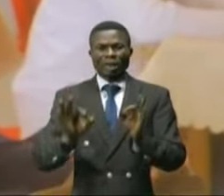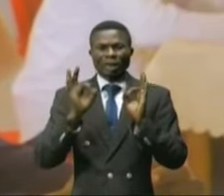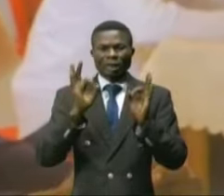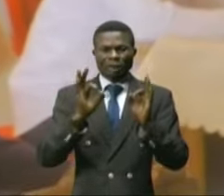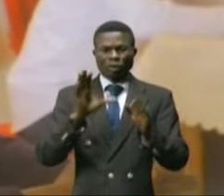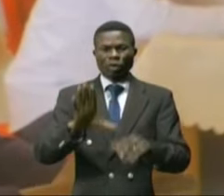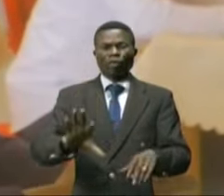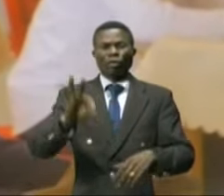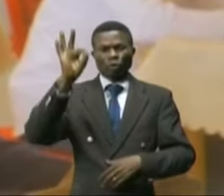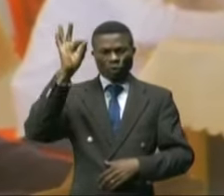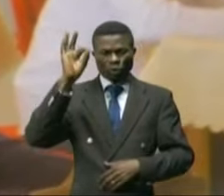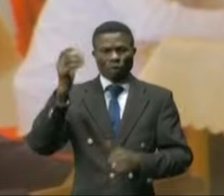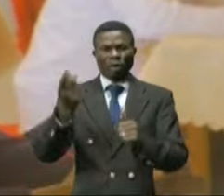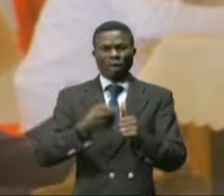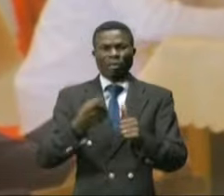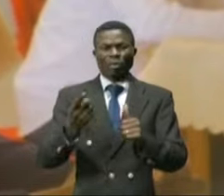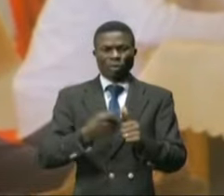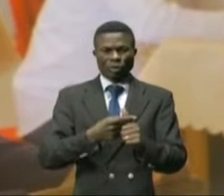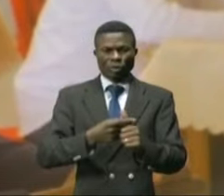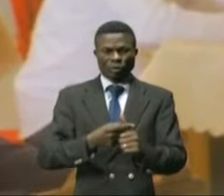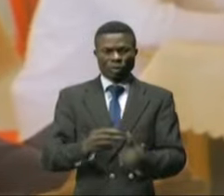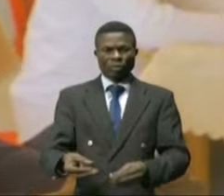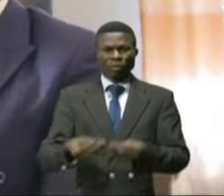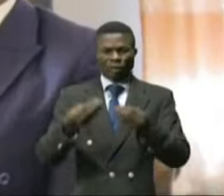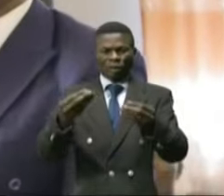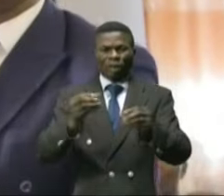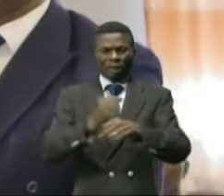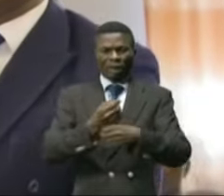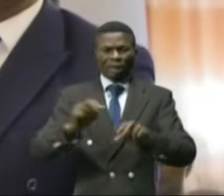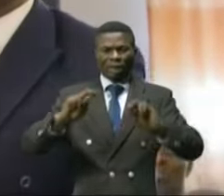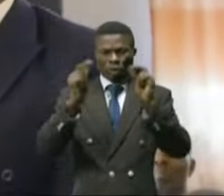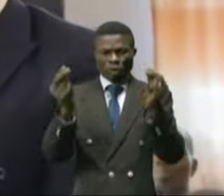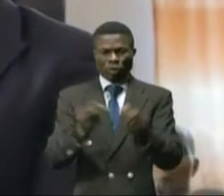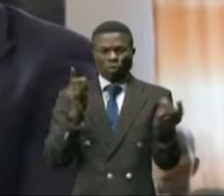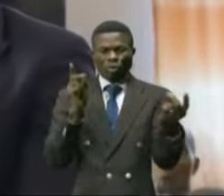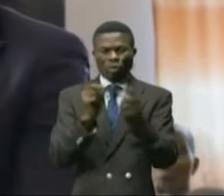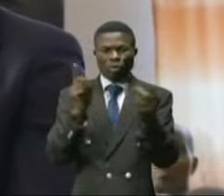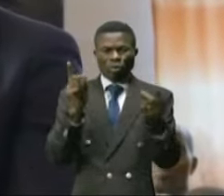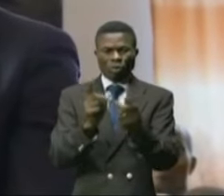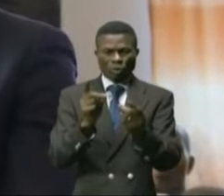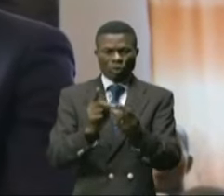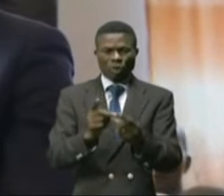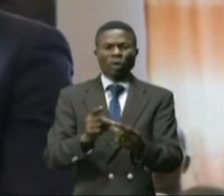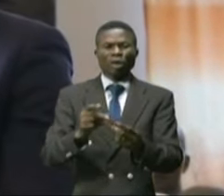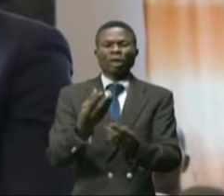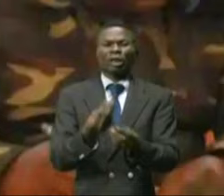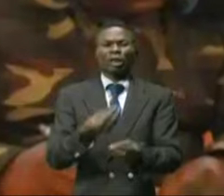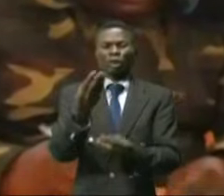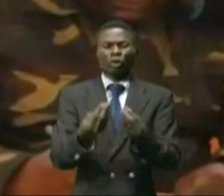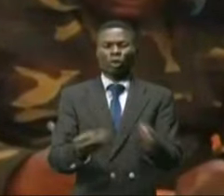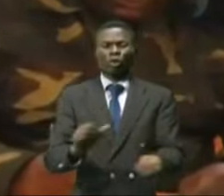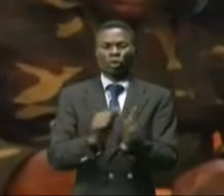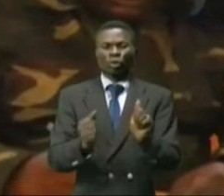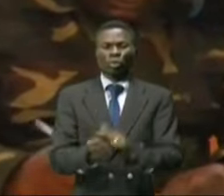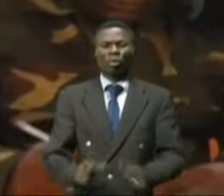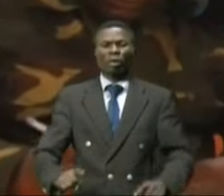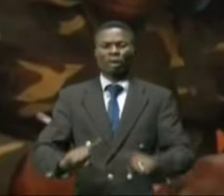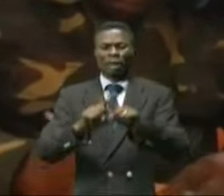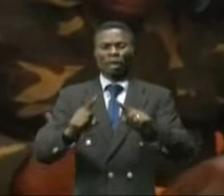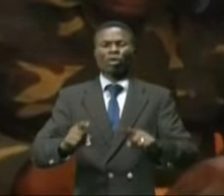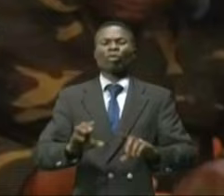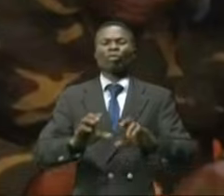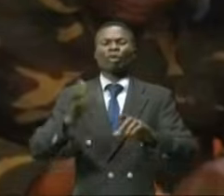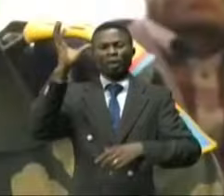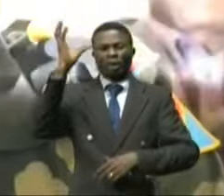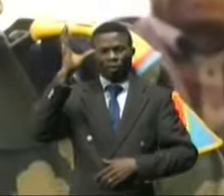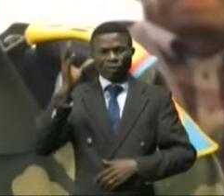été prises, notamment la mise en place de commissions consultatives de règlement de conflits coutumiers, CCRCC